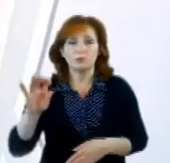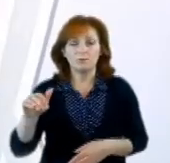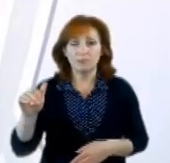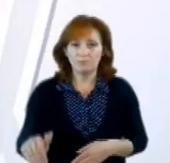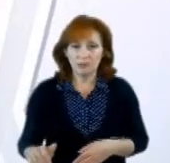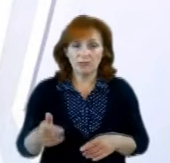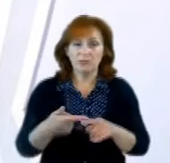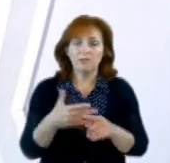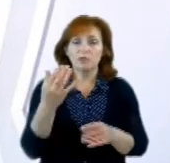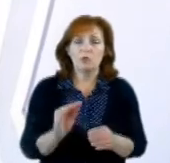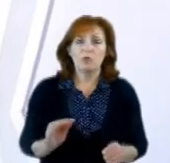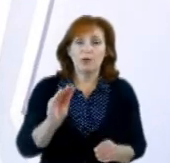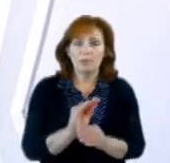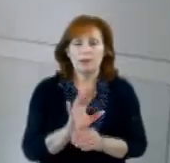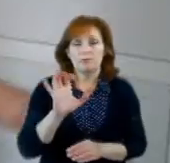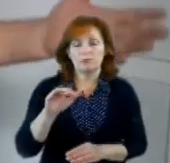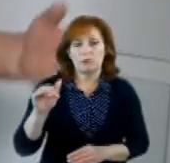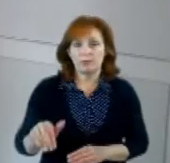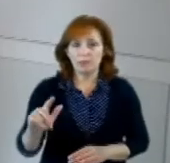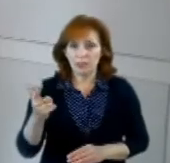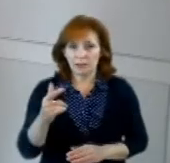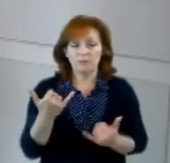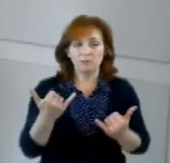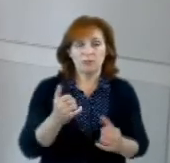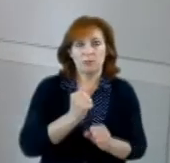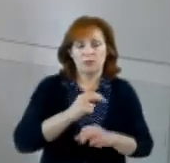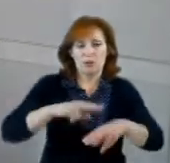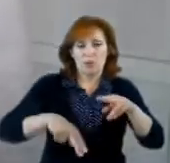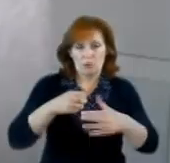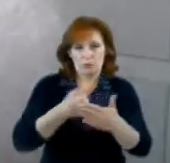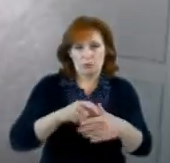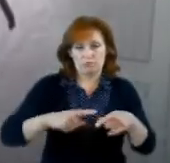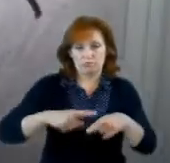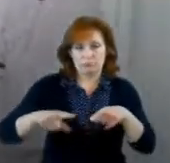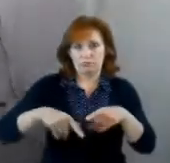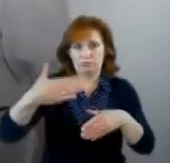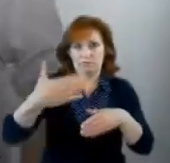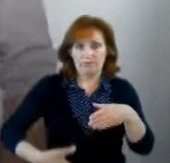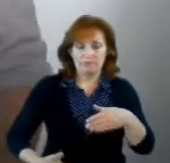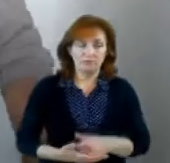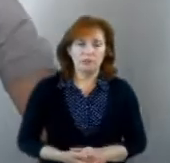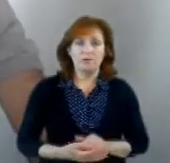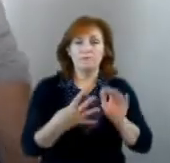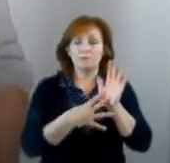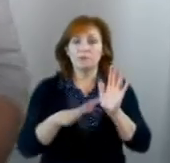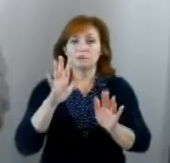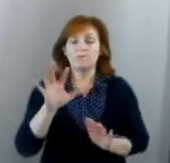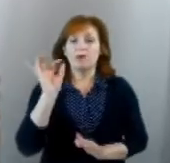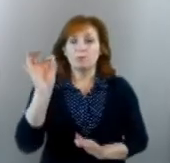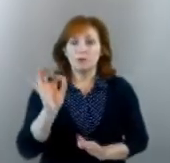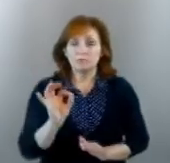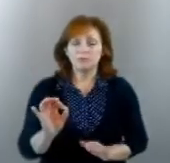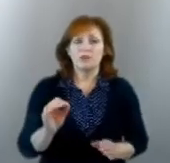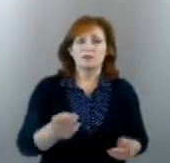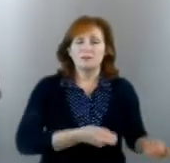ще півмільйона гривень. Зараз роботи йдуть до завершення. Вже десь 95% залишилось прибрати, меблі, помити,